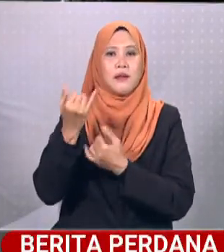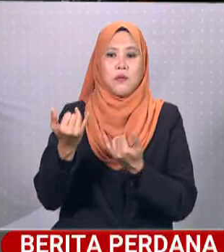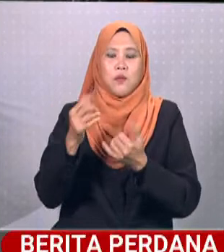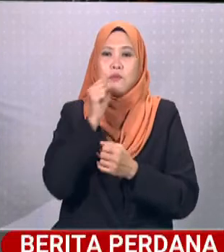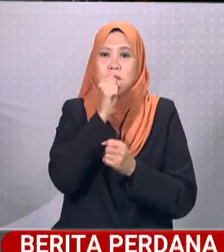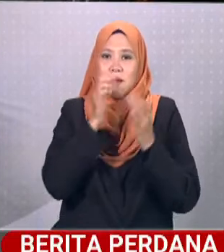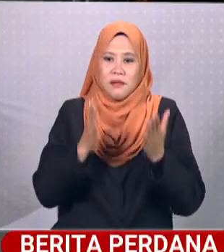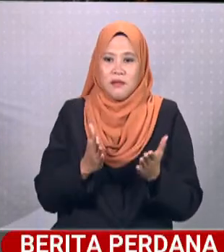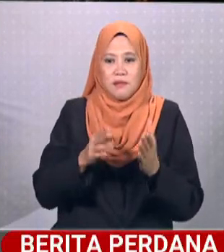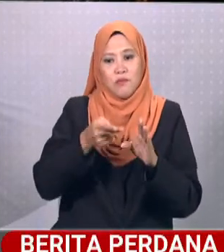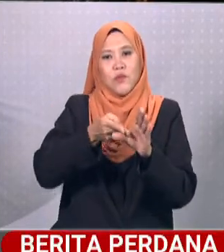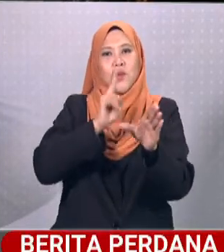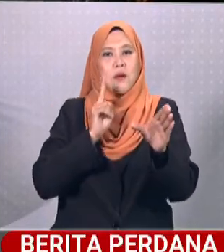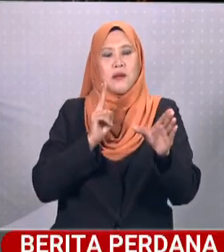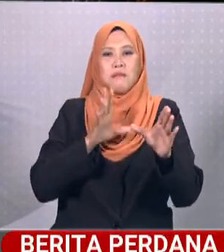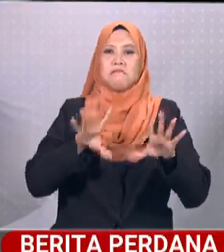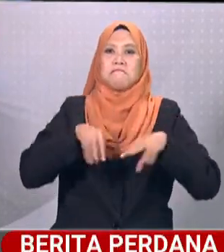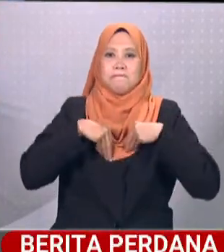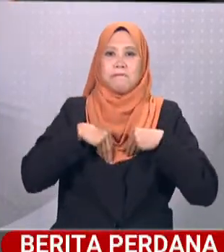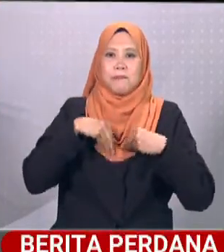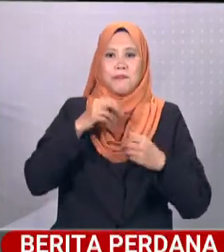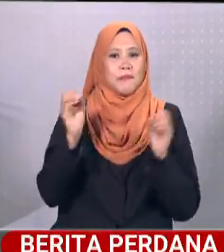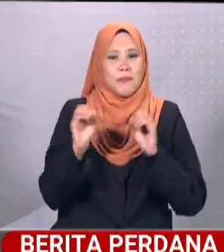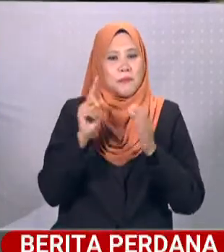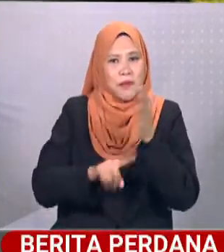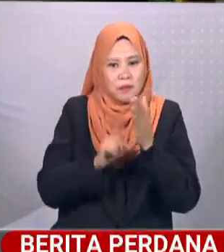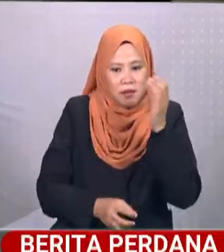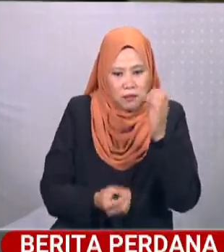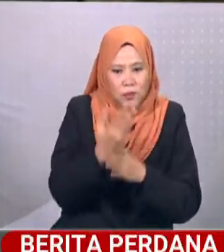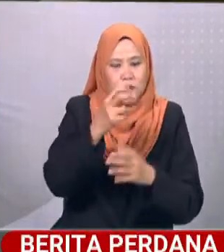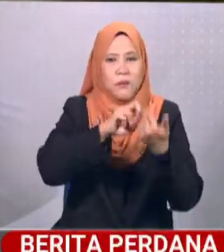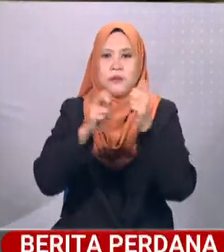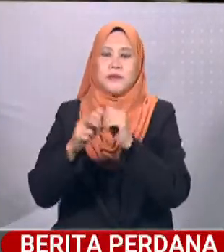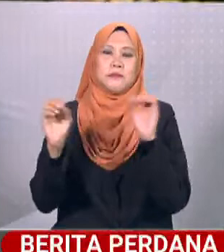dengan baik dan berharap tiada isu cuba dicetuskan mana-mana pihak.